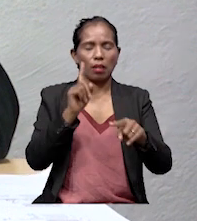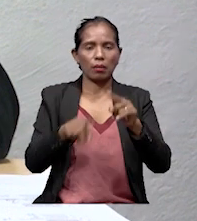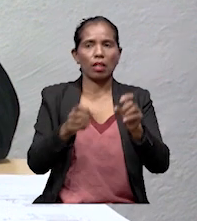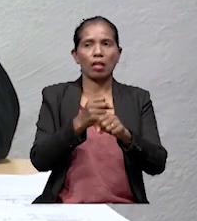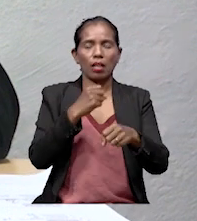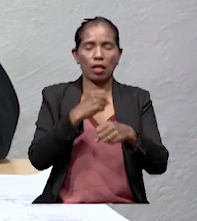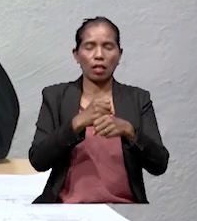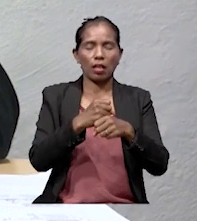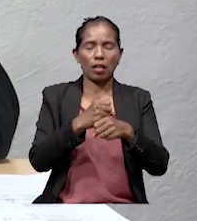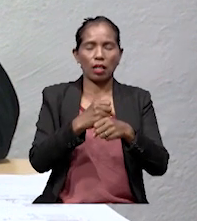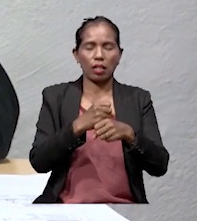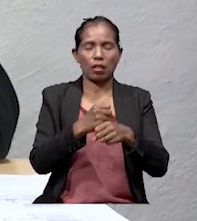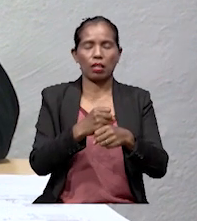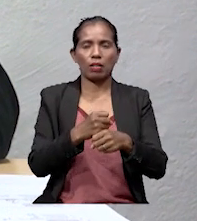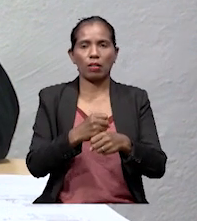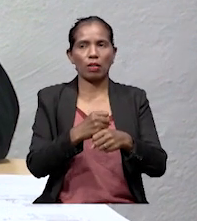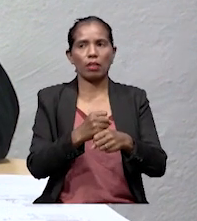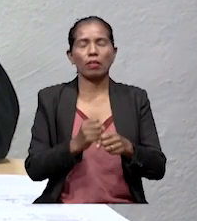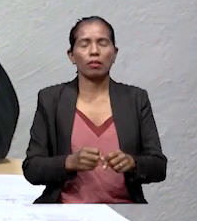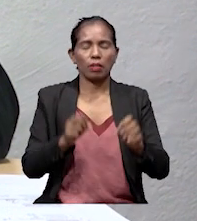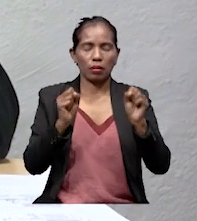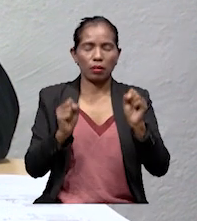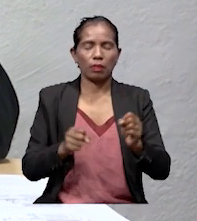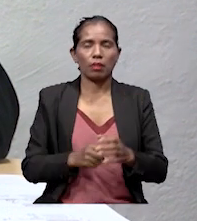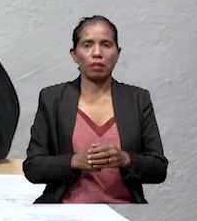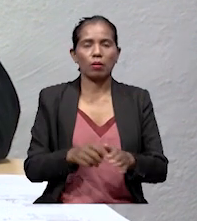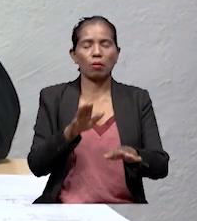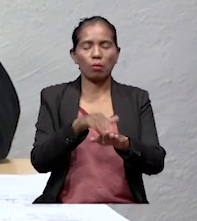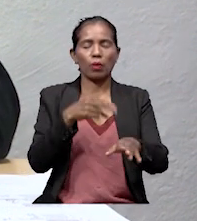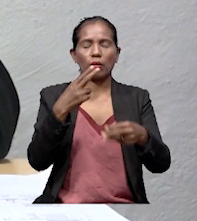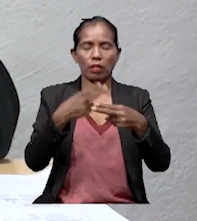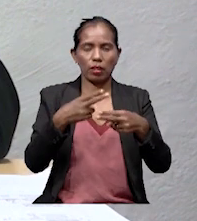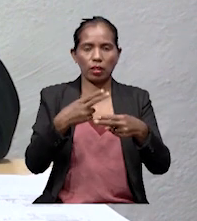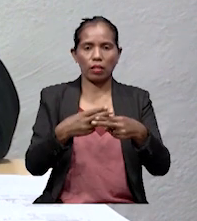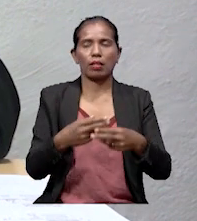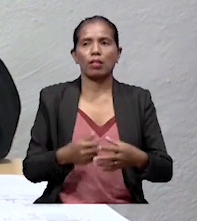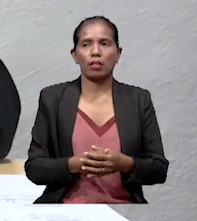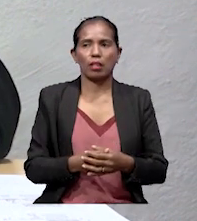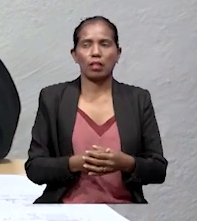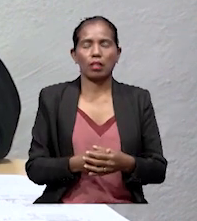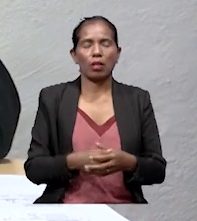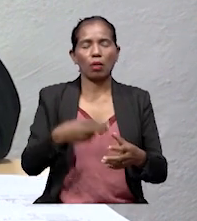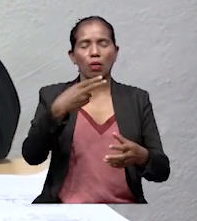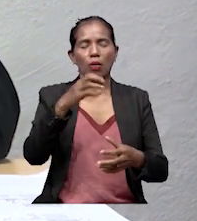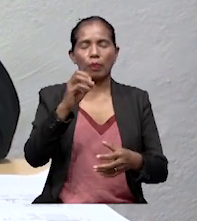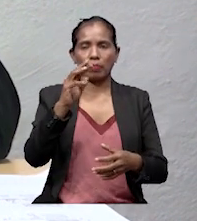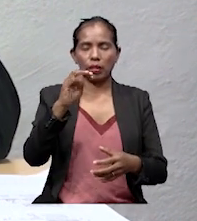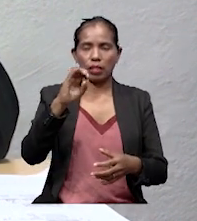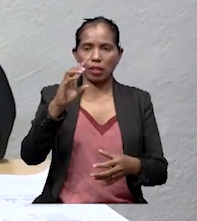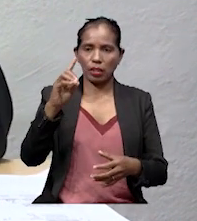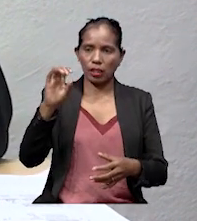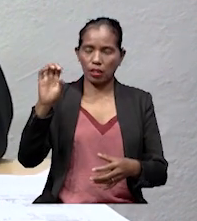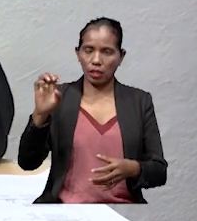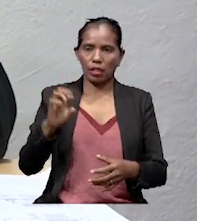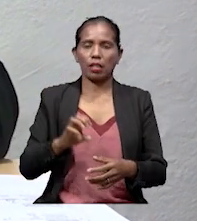marang marang ne be halo ne pro bolu narame humidity humidity